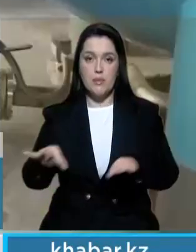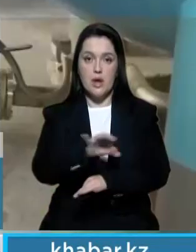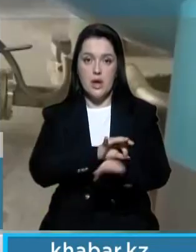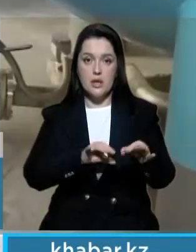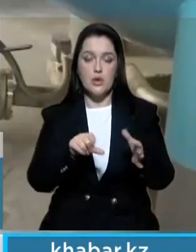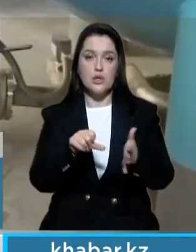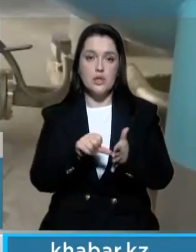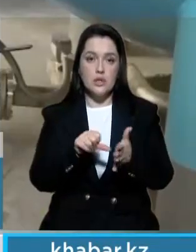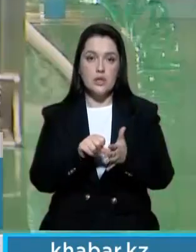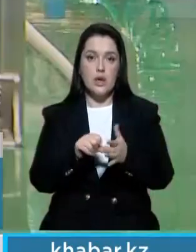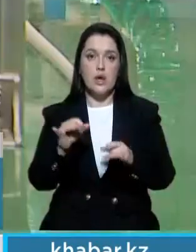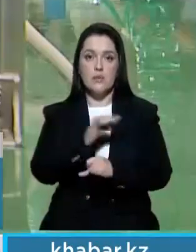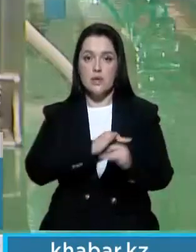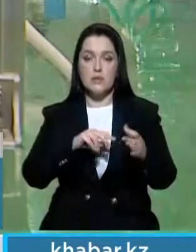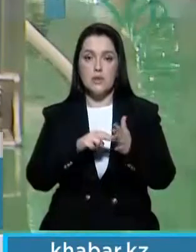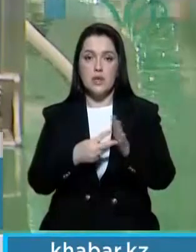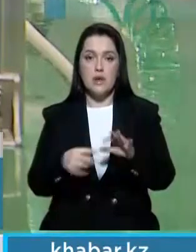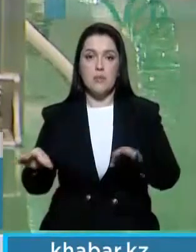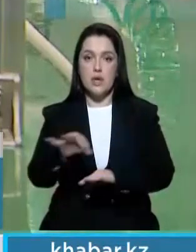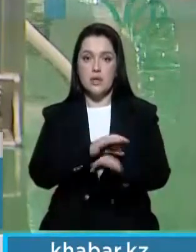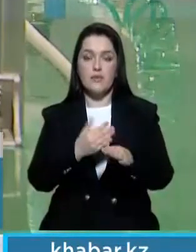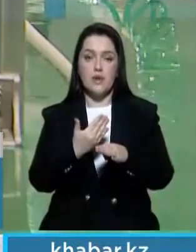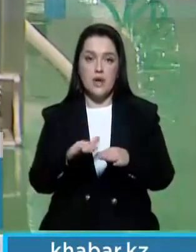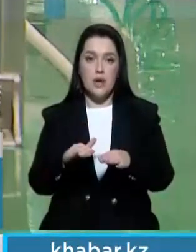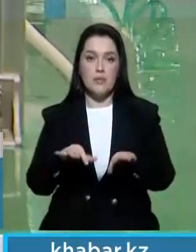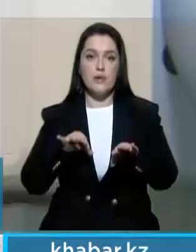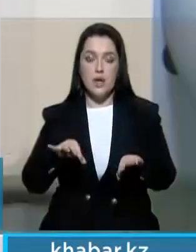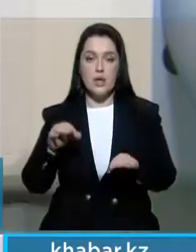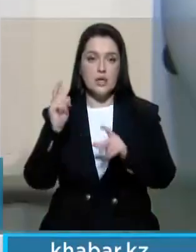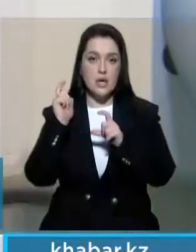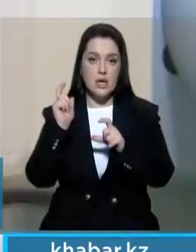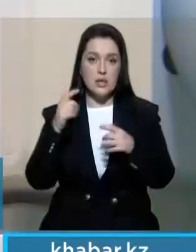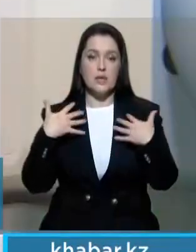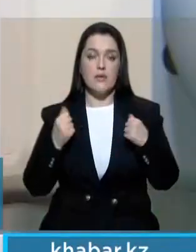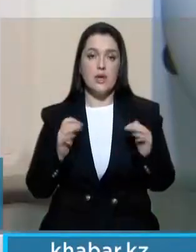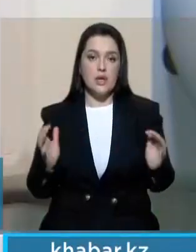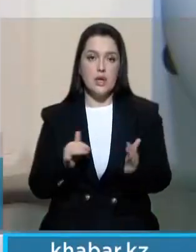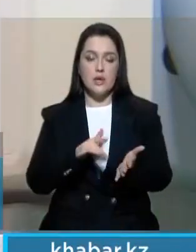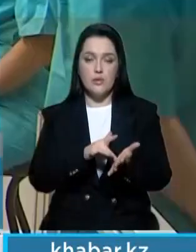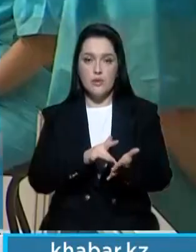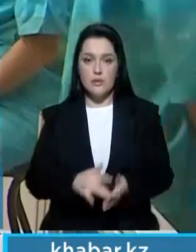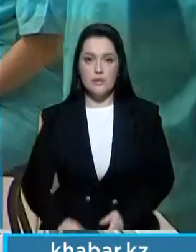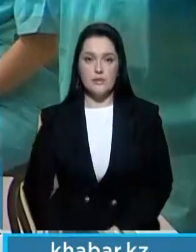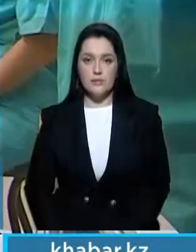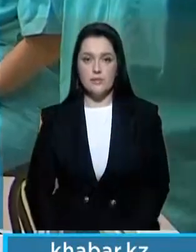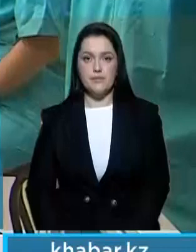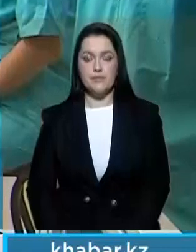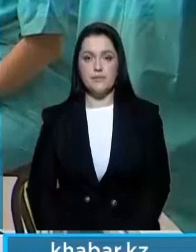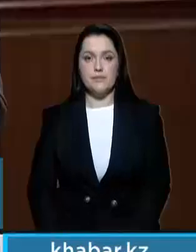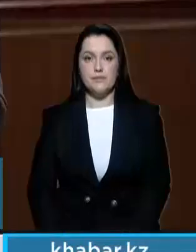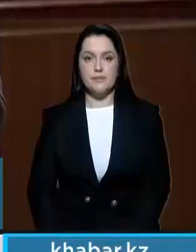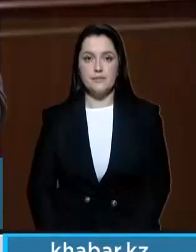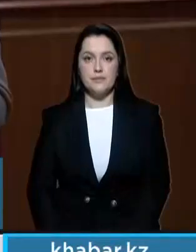инвестпроектам. Также участники заседания обсудили запланированные проекты в сферах транспорта, логистики, здравоохранения и туризма.